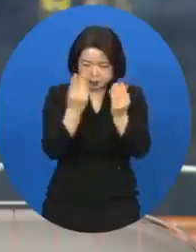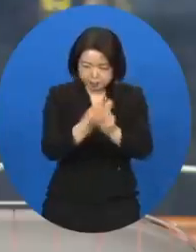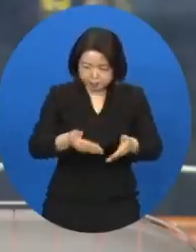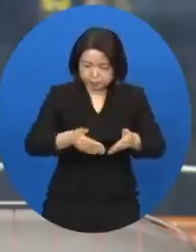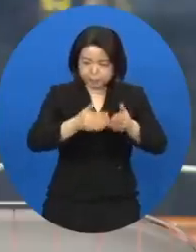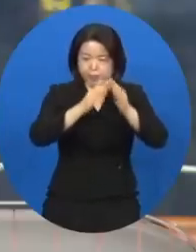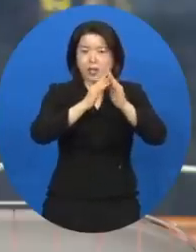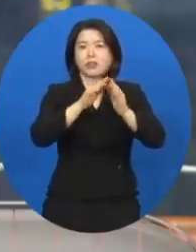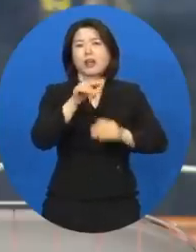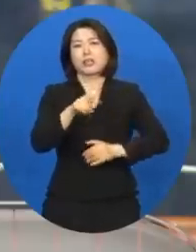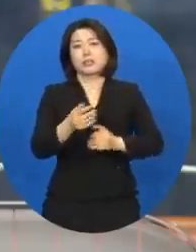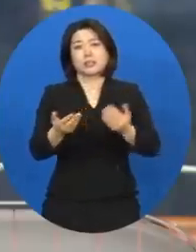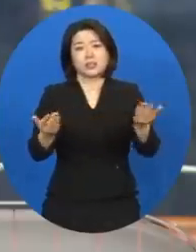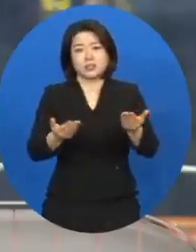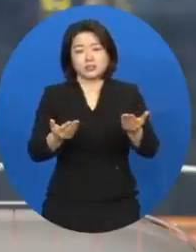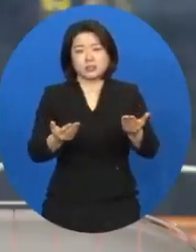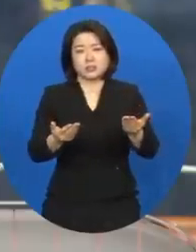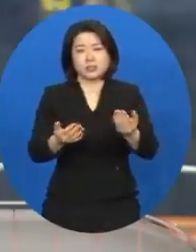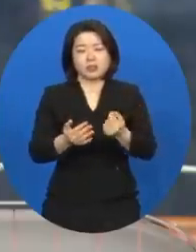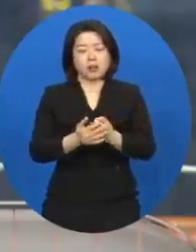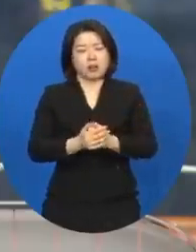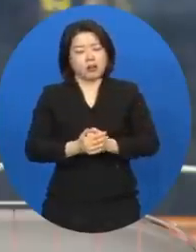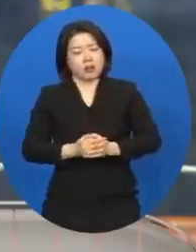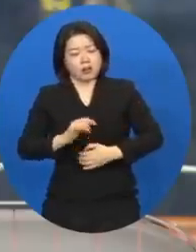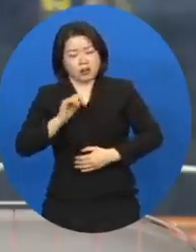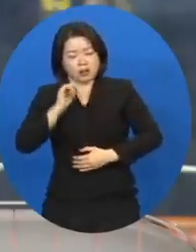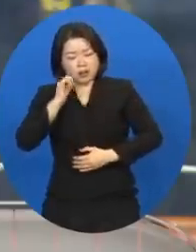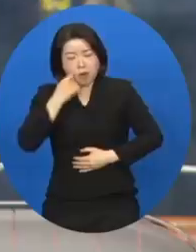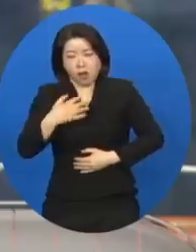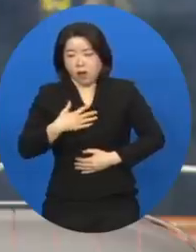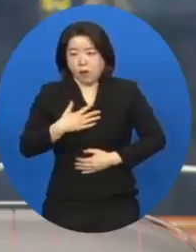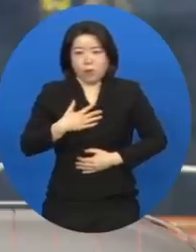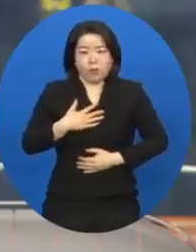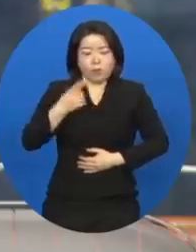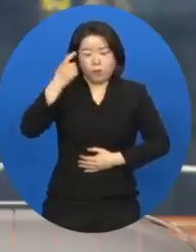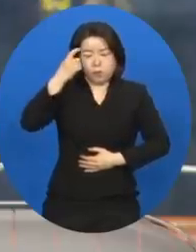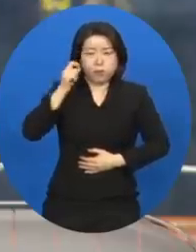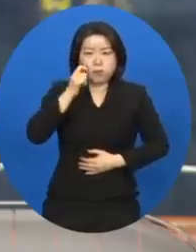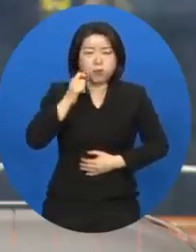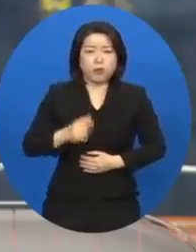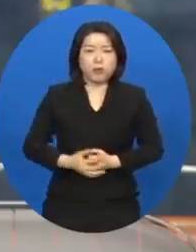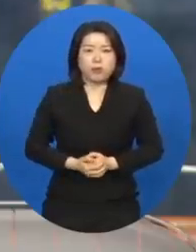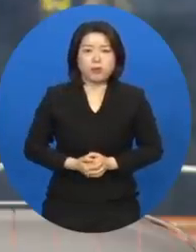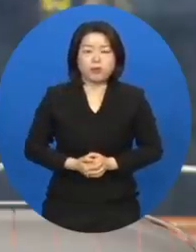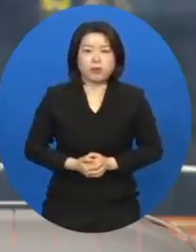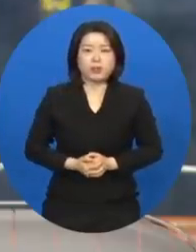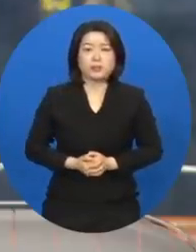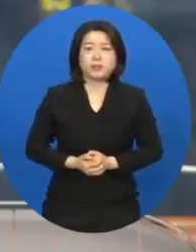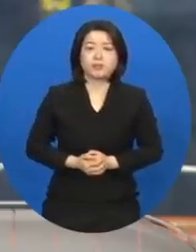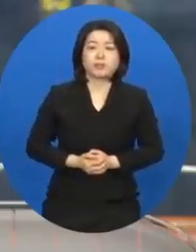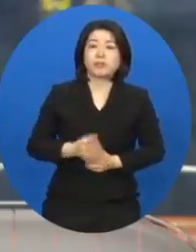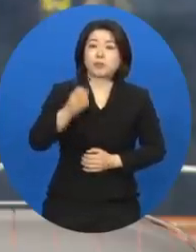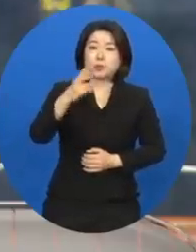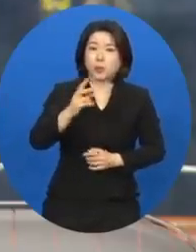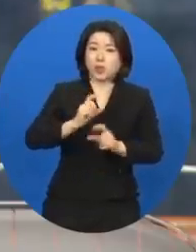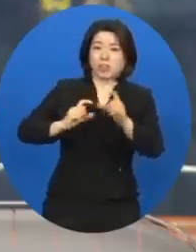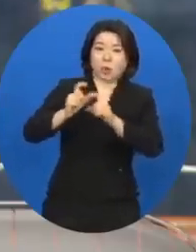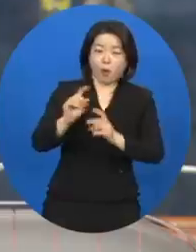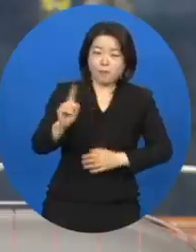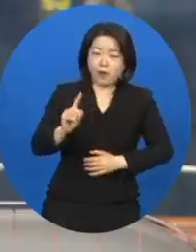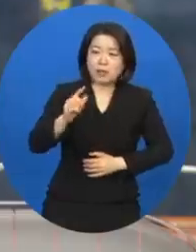것은 정말 엄두도 내기 어려운 분위기였는데 일본에 있는 우리